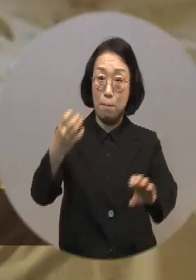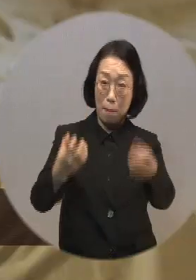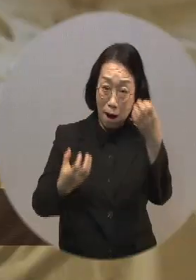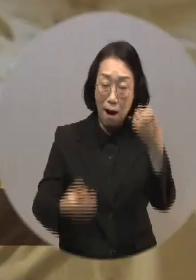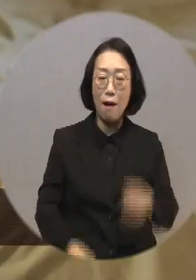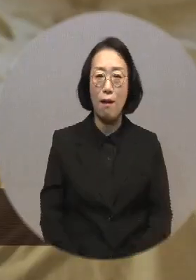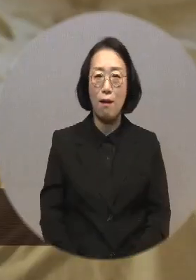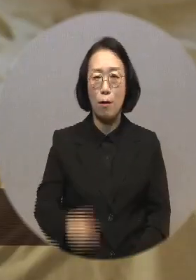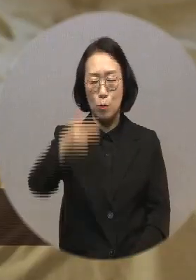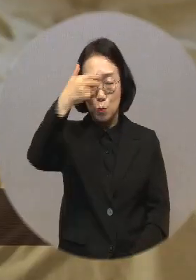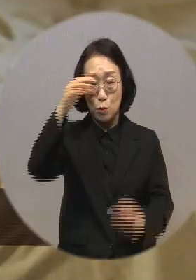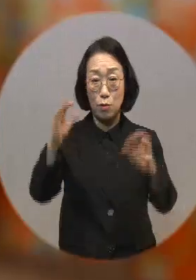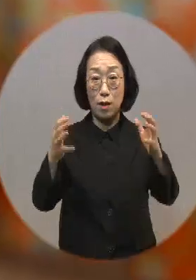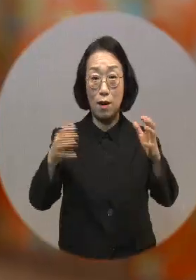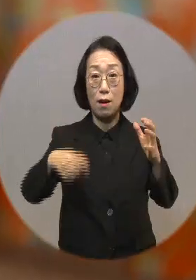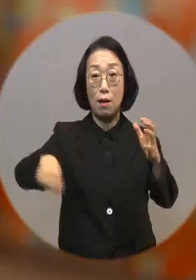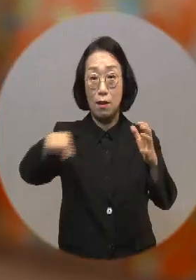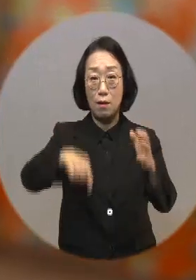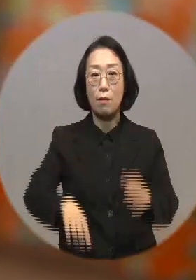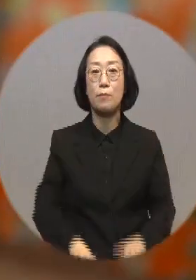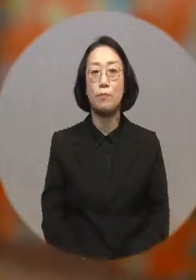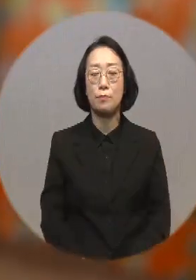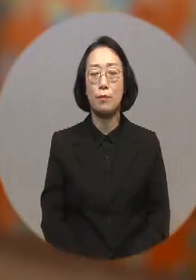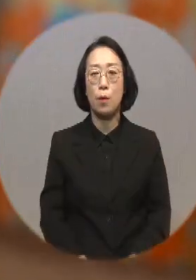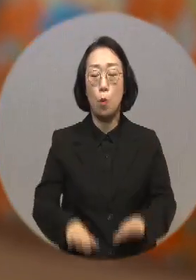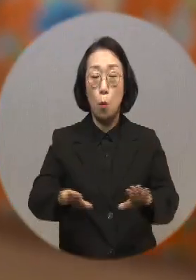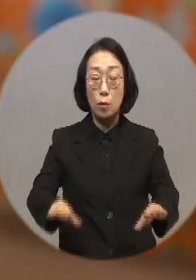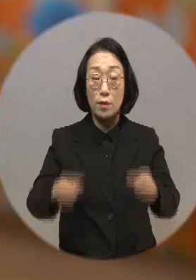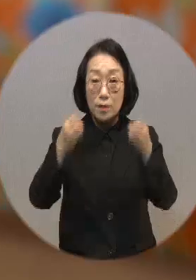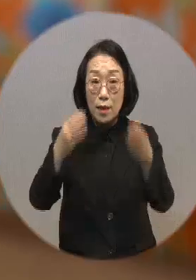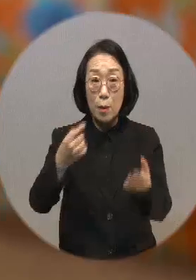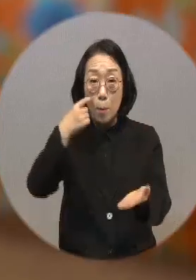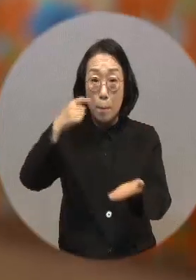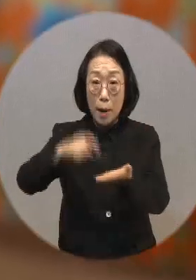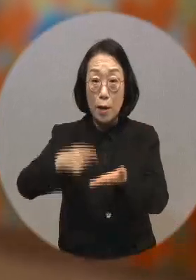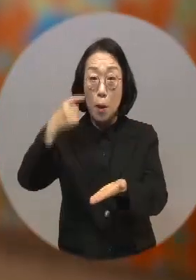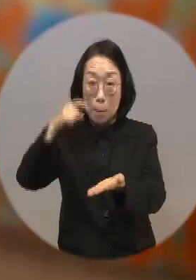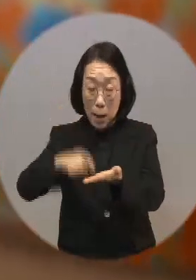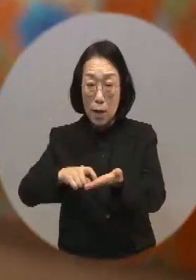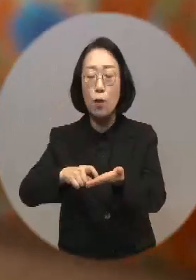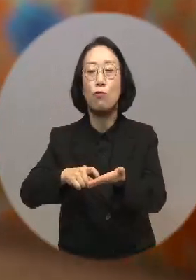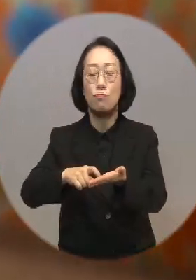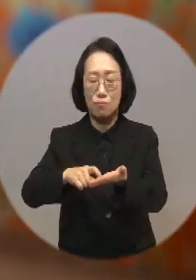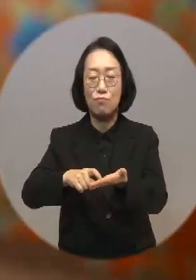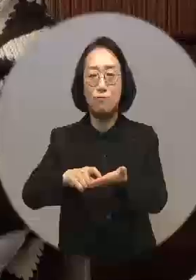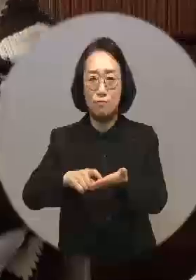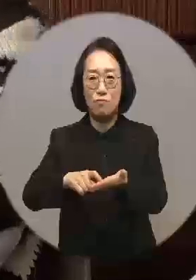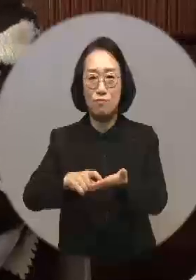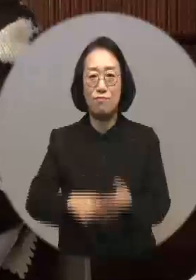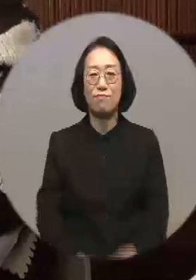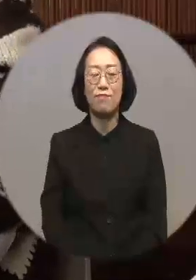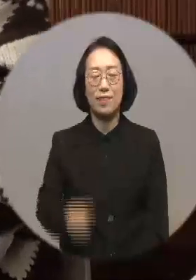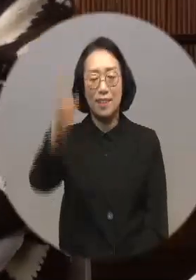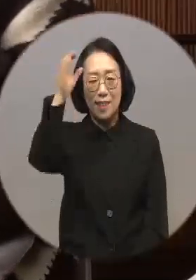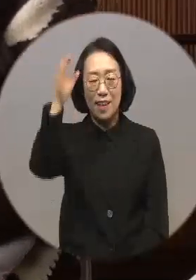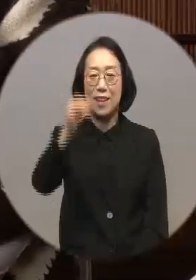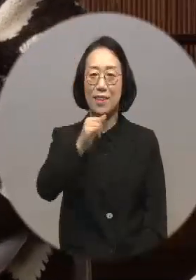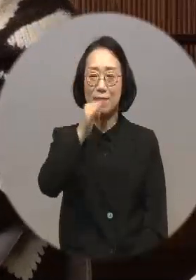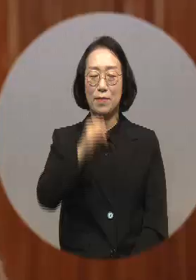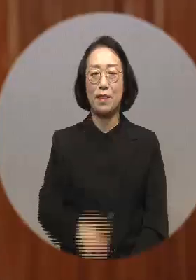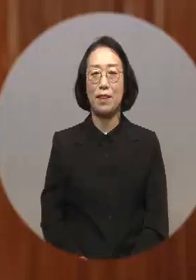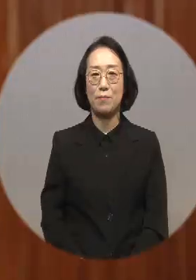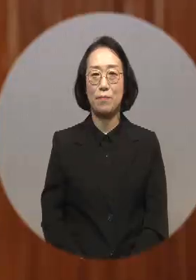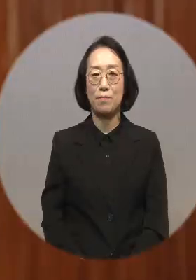그러면 매일매일 늘어날 리가 없잖아요. 네. 근데 우리는 오늘 뭐가 나올지 모르는 언제나 반전의 매력이 있어요. 기대가 됩니다.